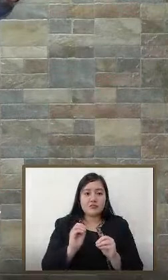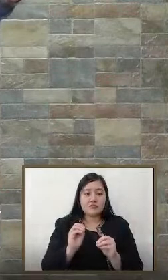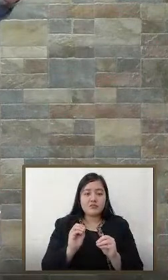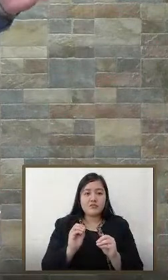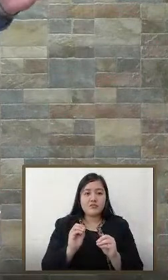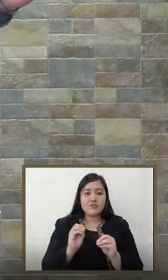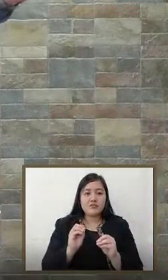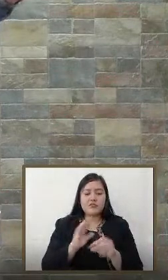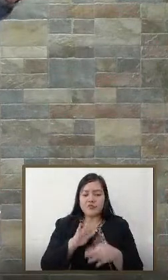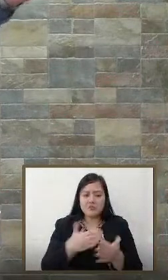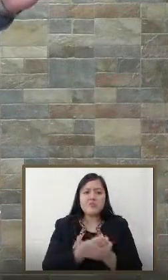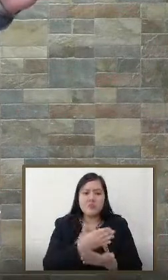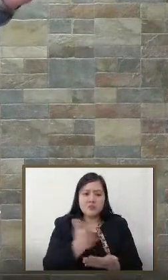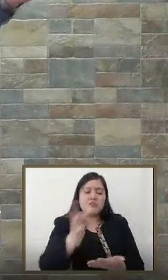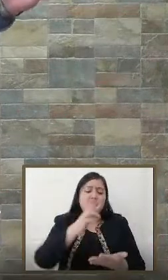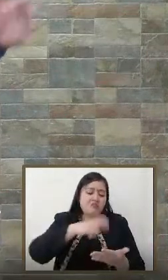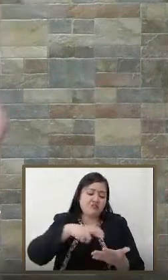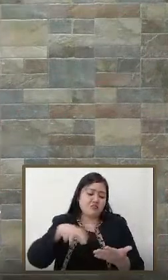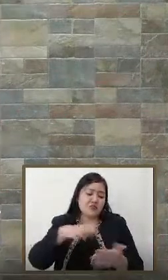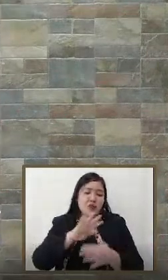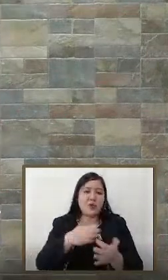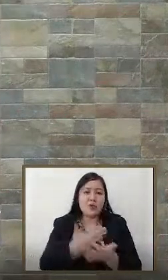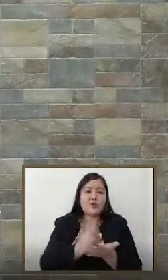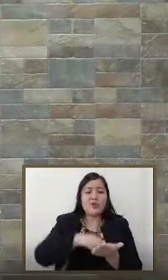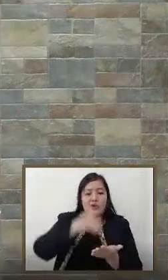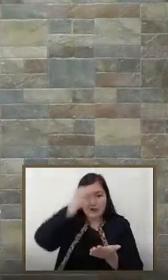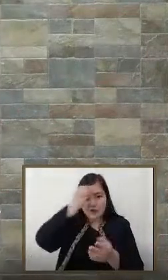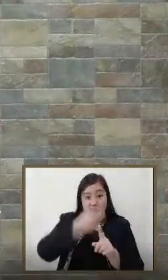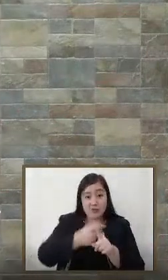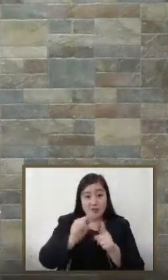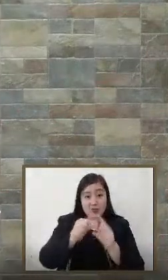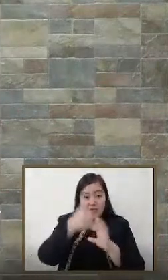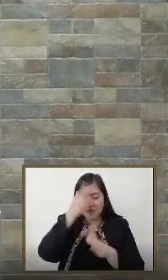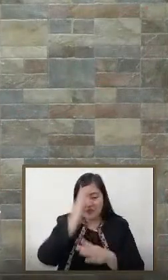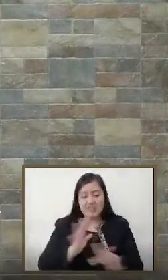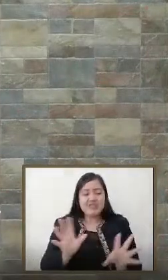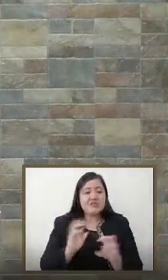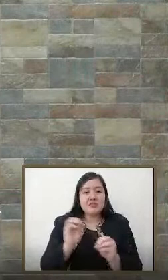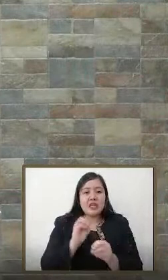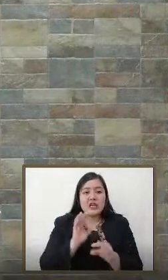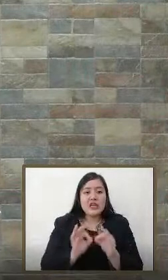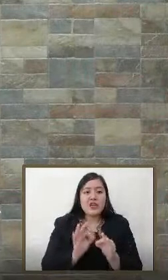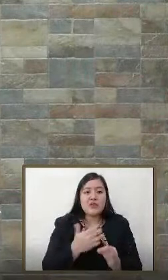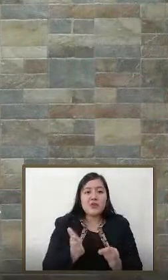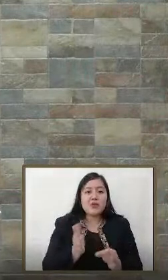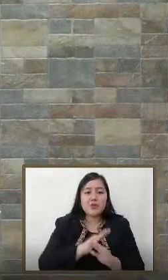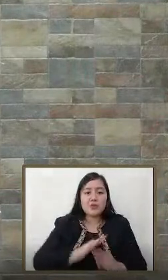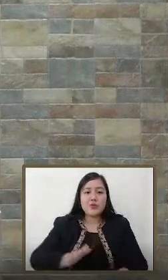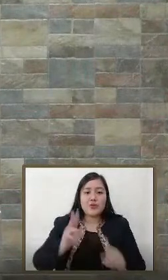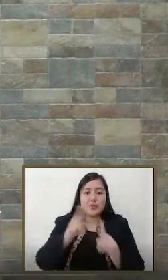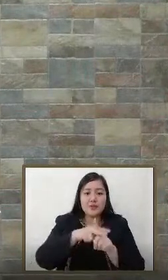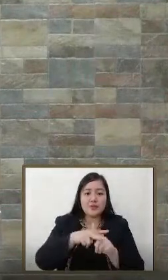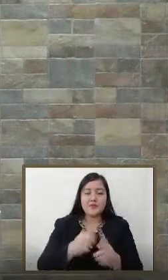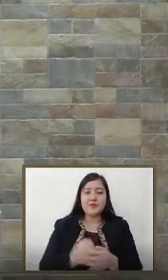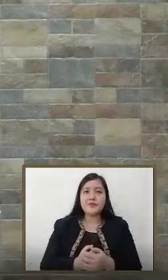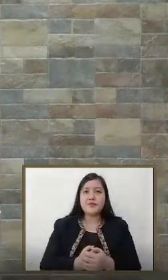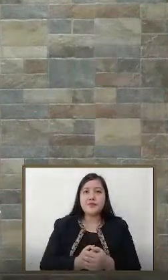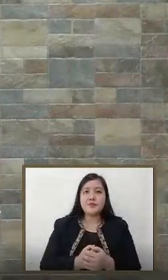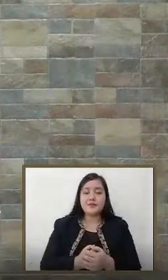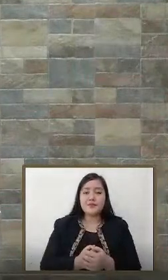ating narinig, kung walang application. Tandaan nyo, kapatid. Medyo, matagal-tagal na rin tayo dito,